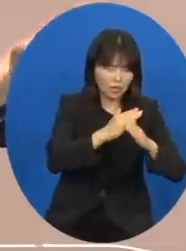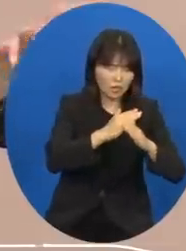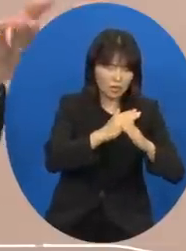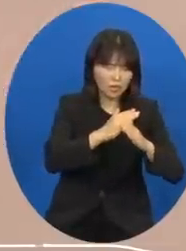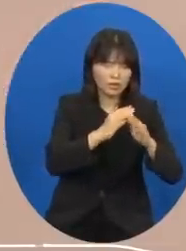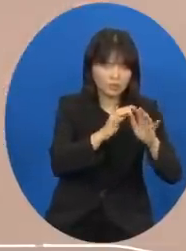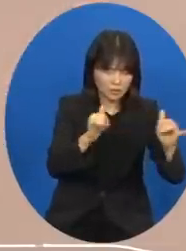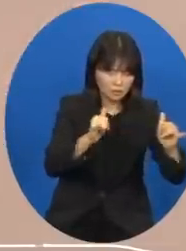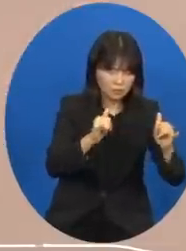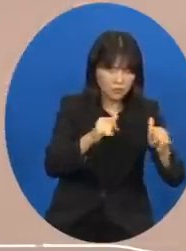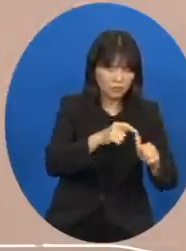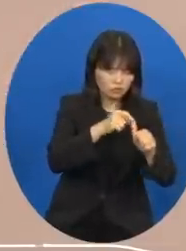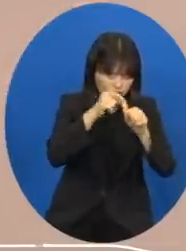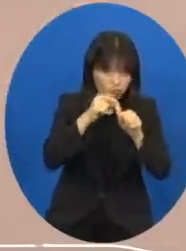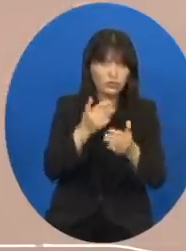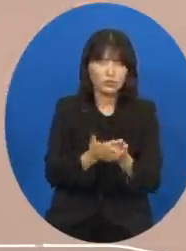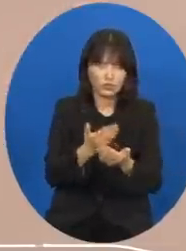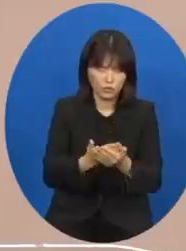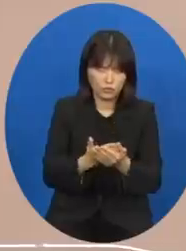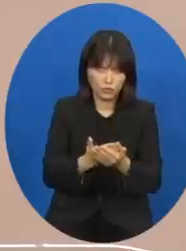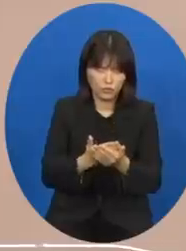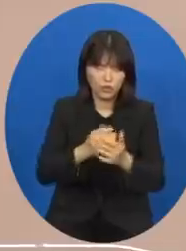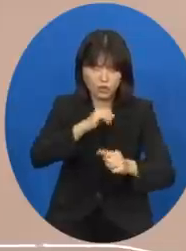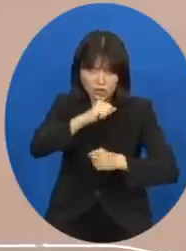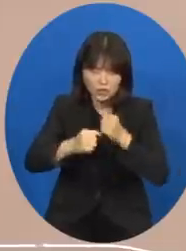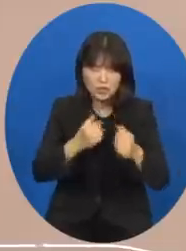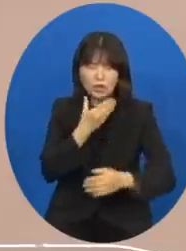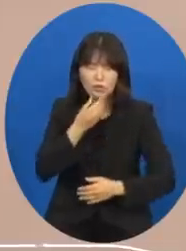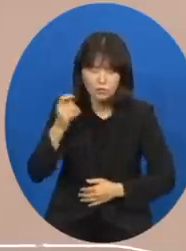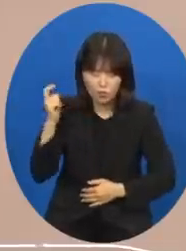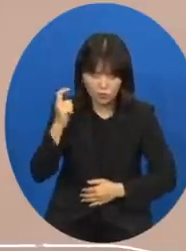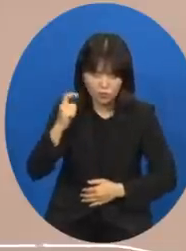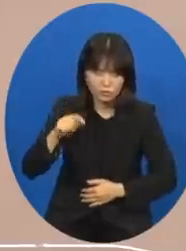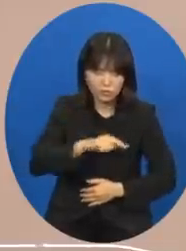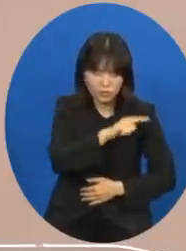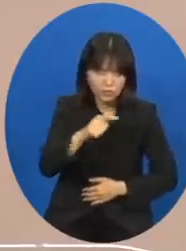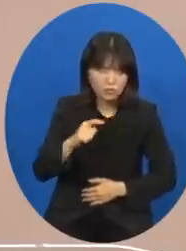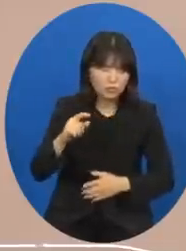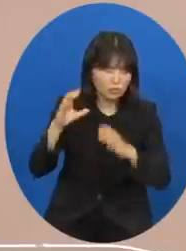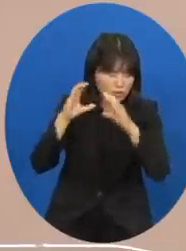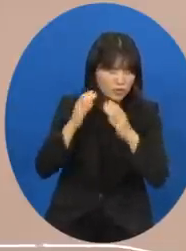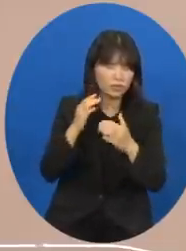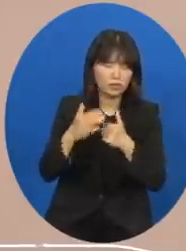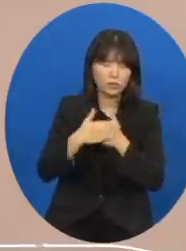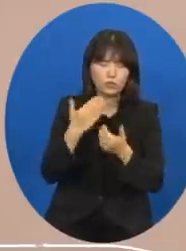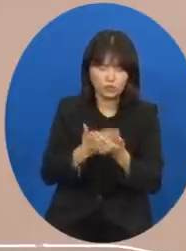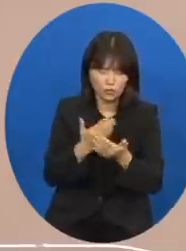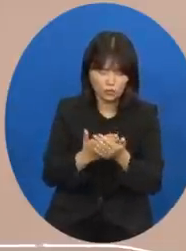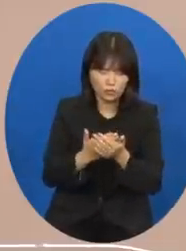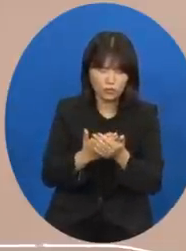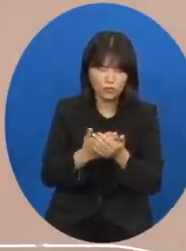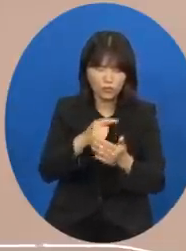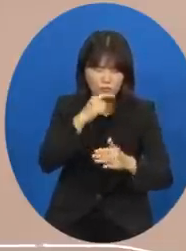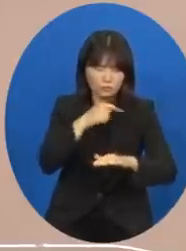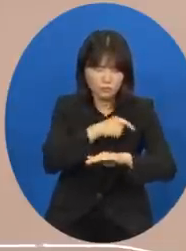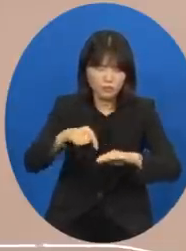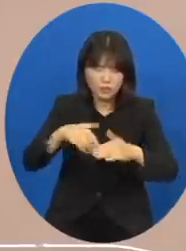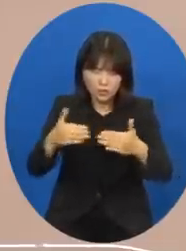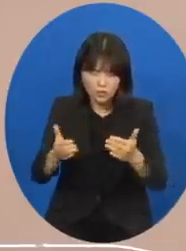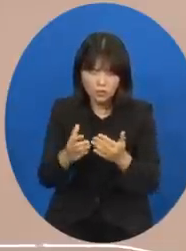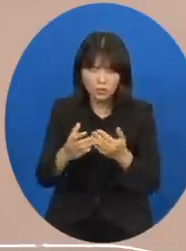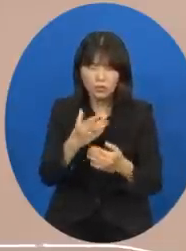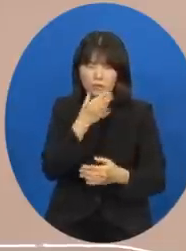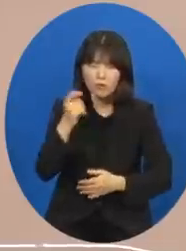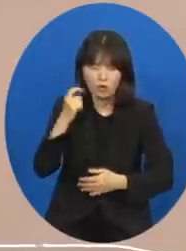동포들 구원해 주소서. 자유의 복음 그들도 듣게 하소서. 민족의 복음 통일이